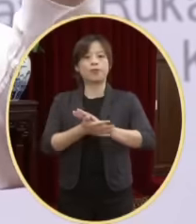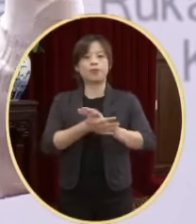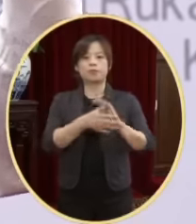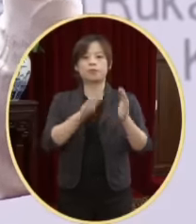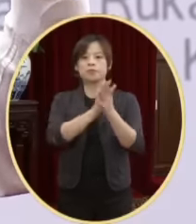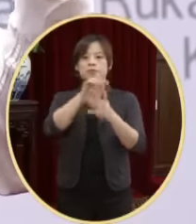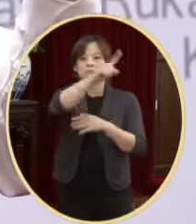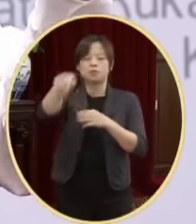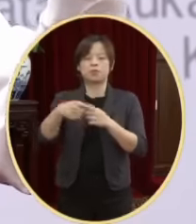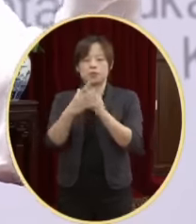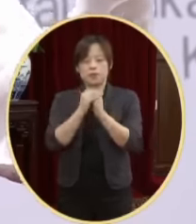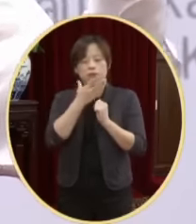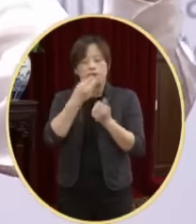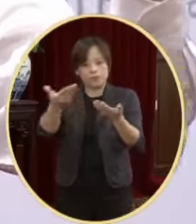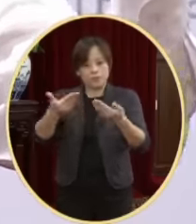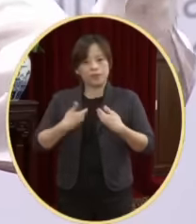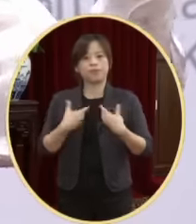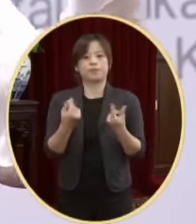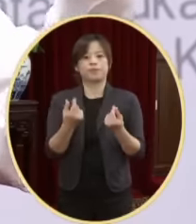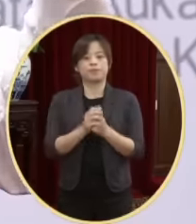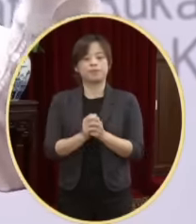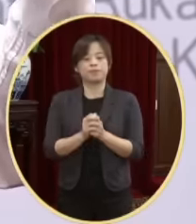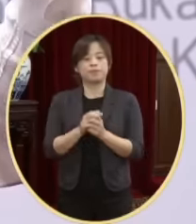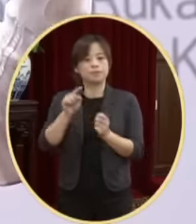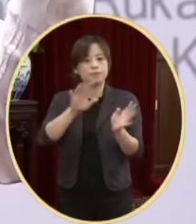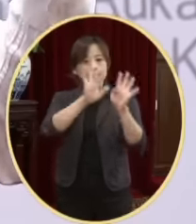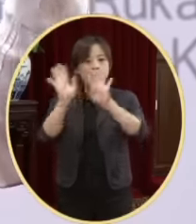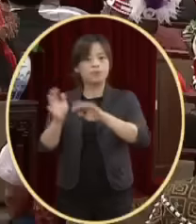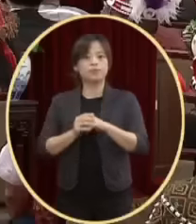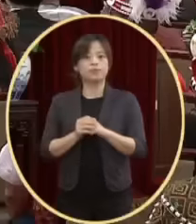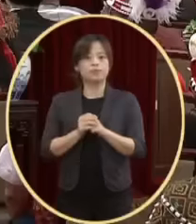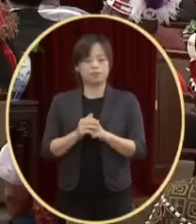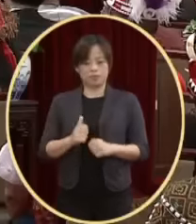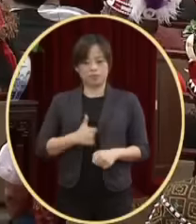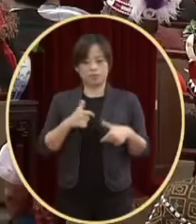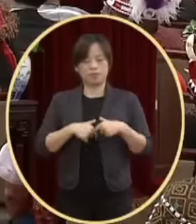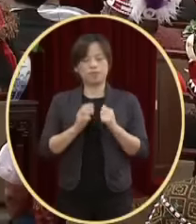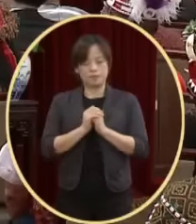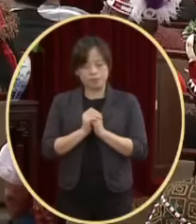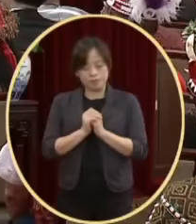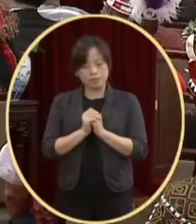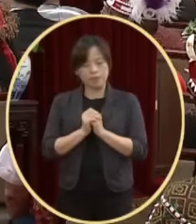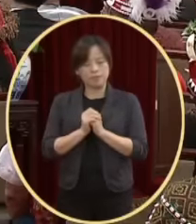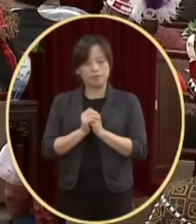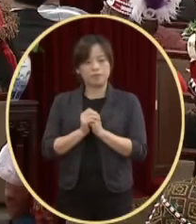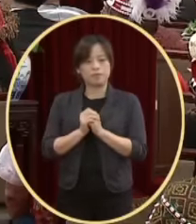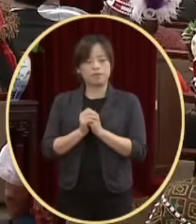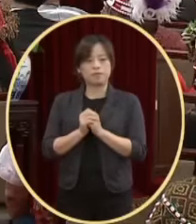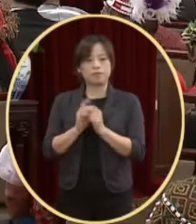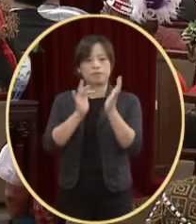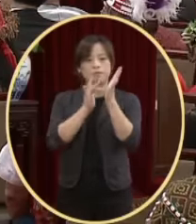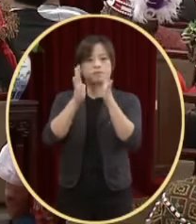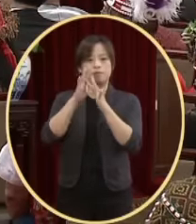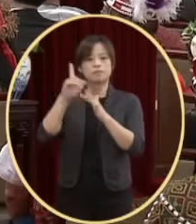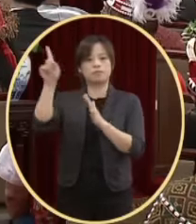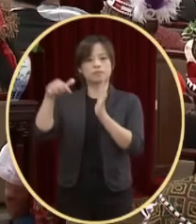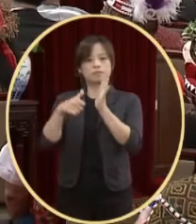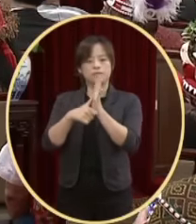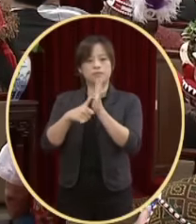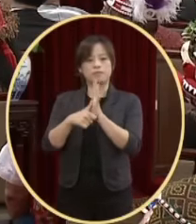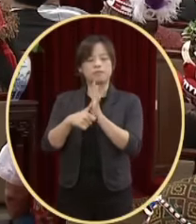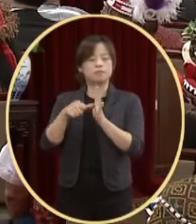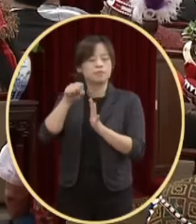列邦的祝福。如此诚心的祷告是奉靠耶稣基督得